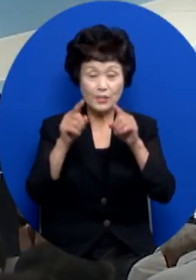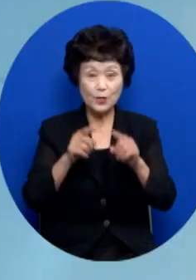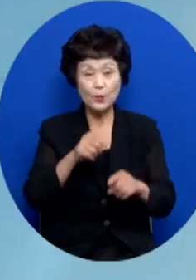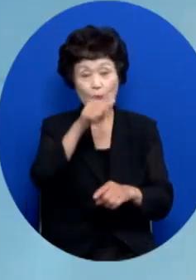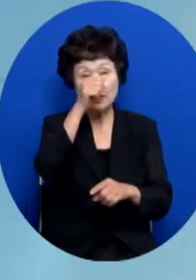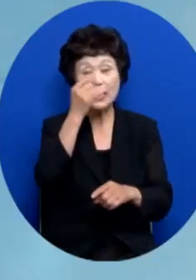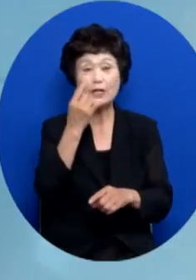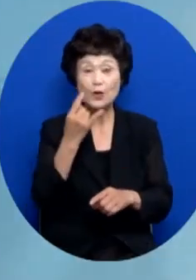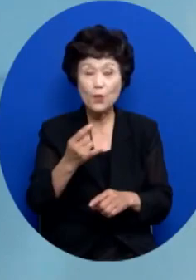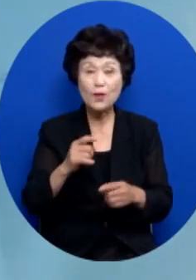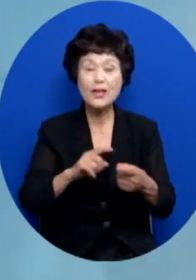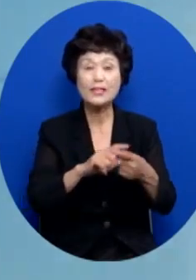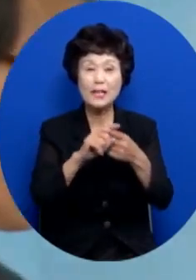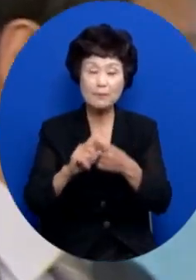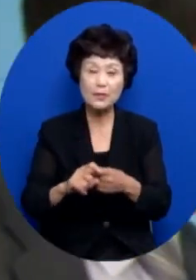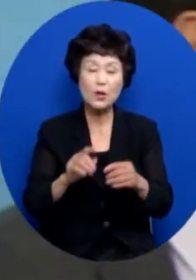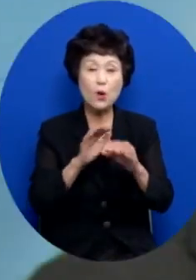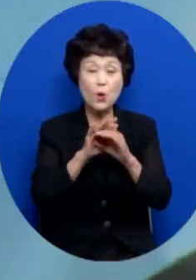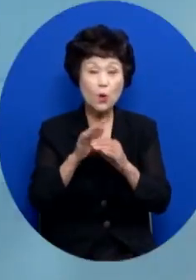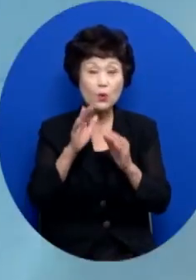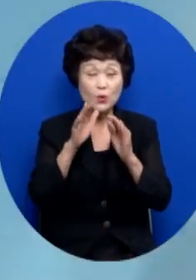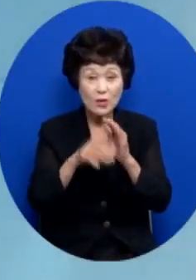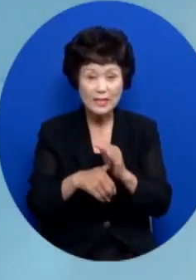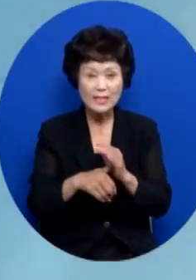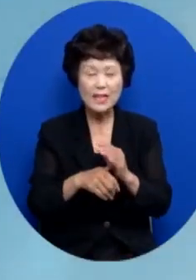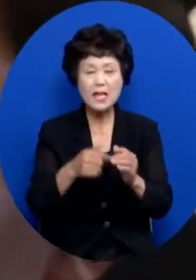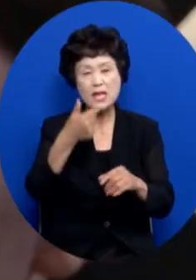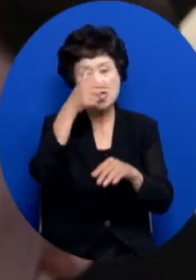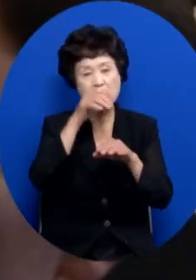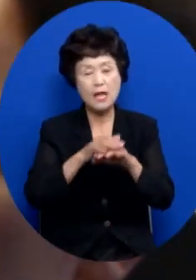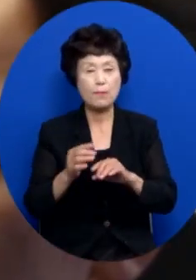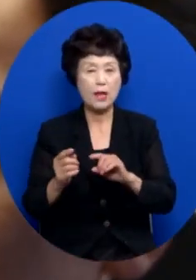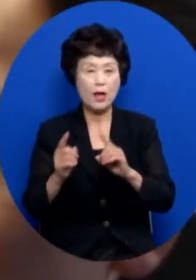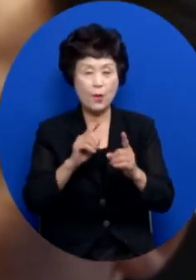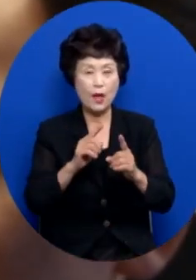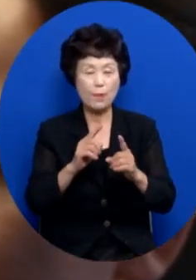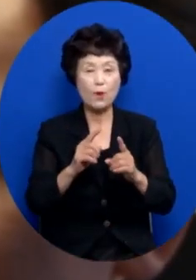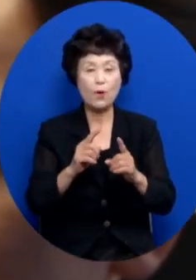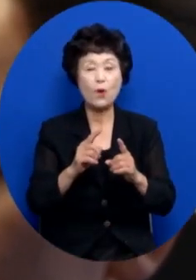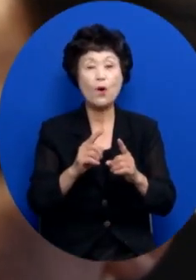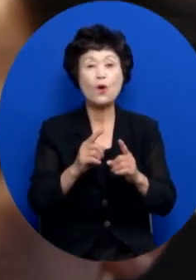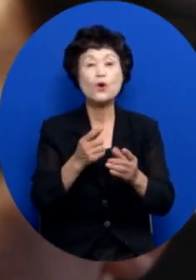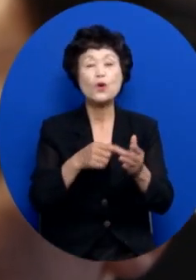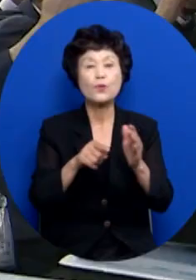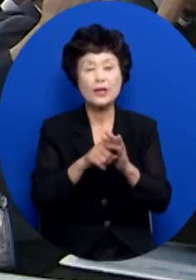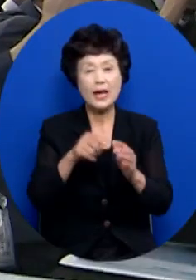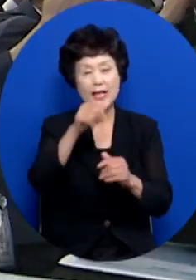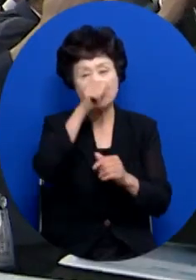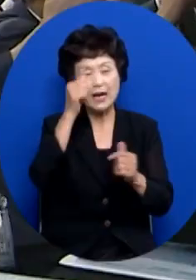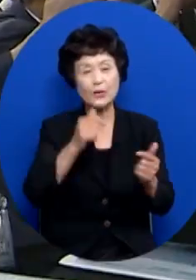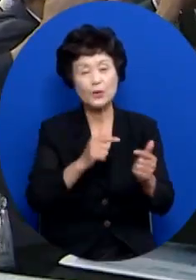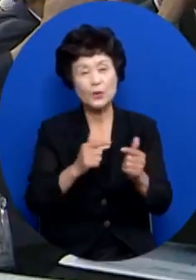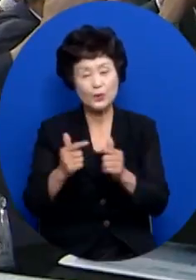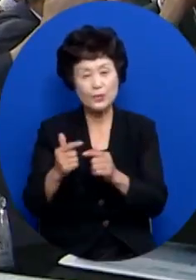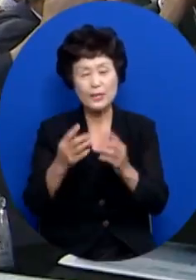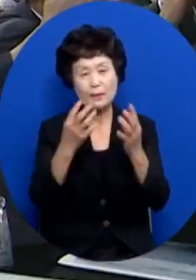전국장로회연합회는 코로나 엔데믹 시대를 맞아 예배의 회복과 부흥을 위해 헌신하는 장로가 많아지길 바란다며 취지를